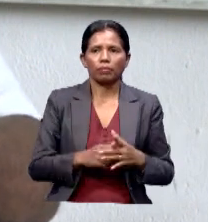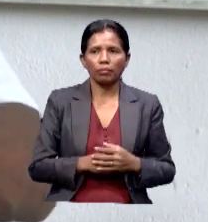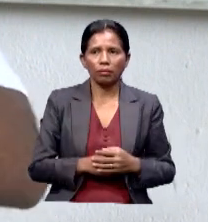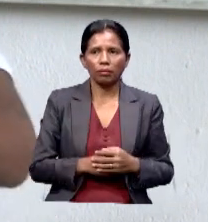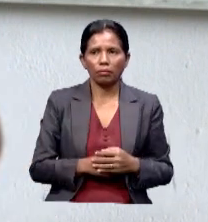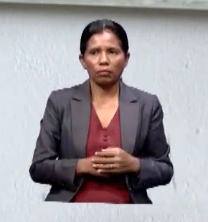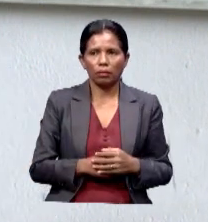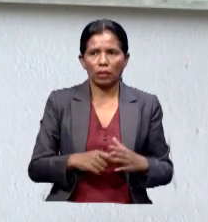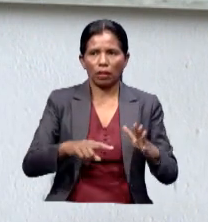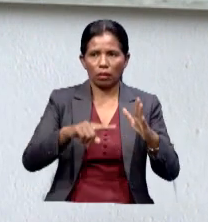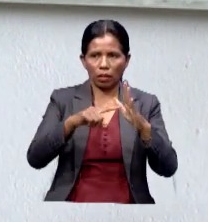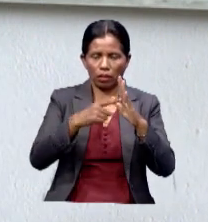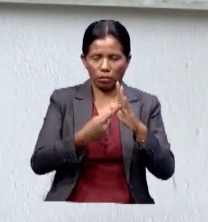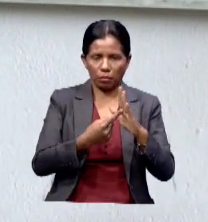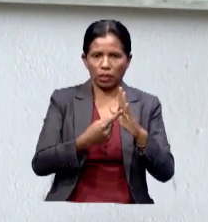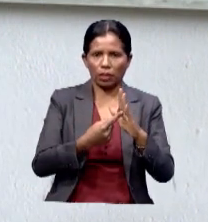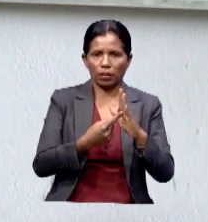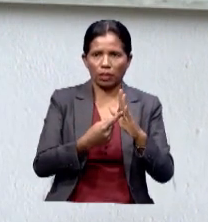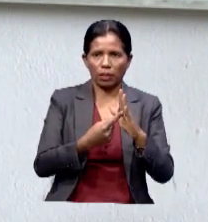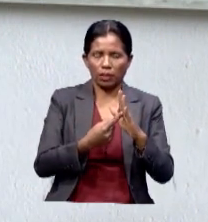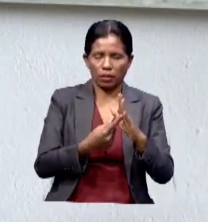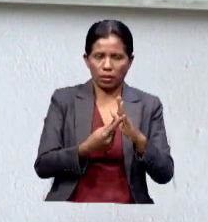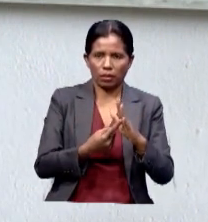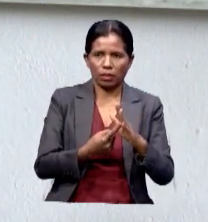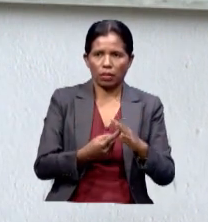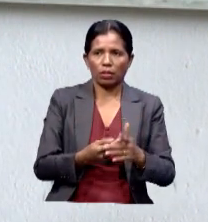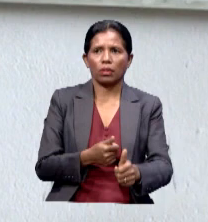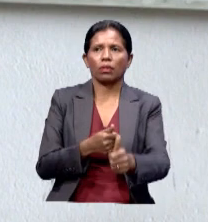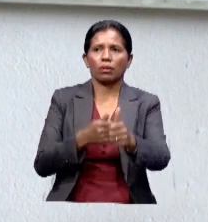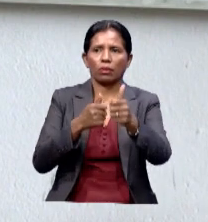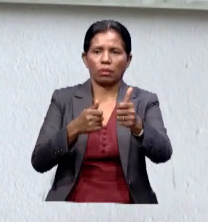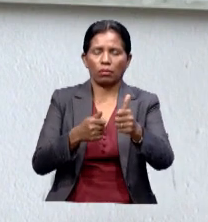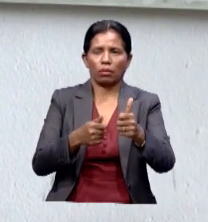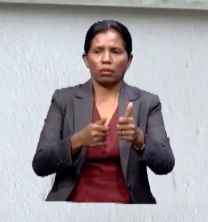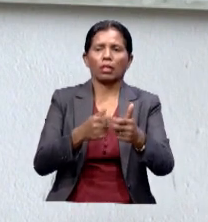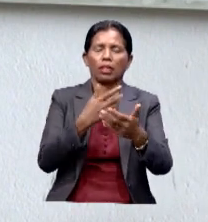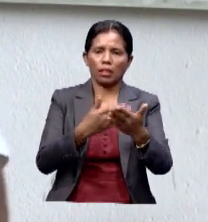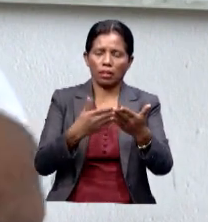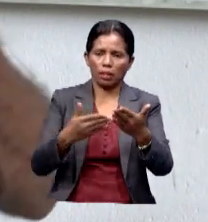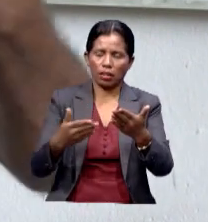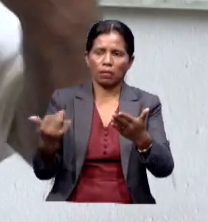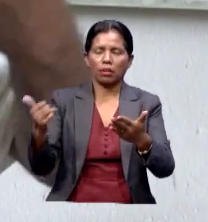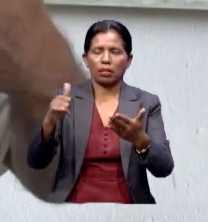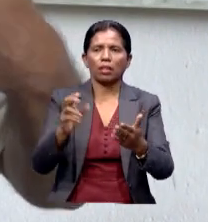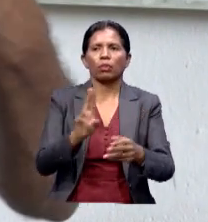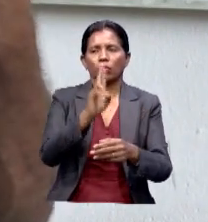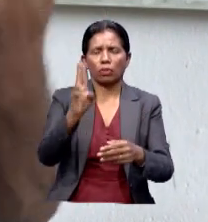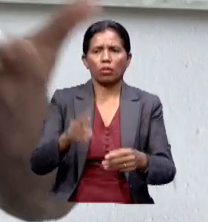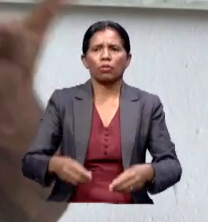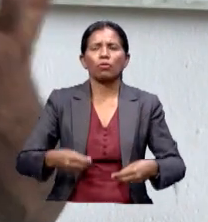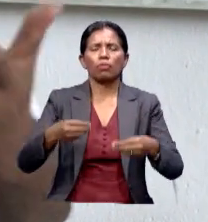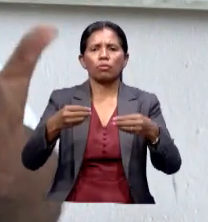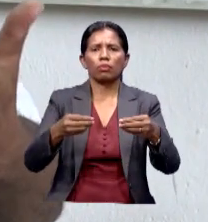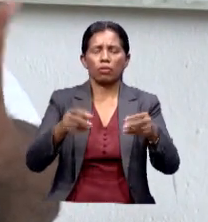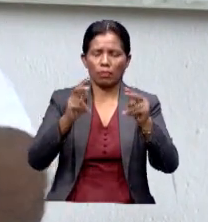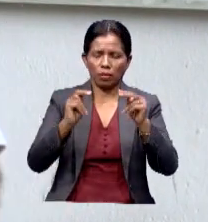molok halo la tratamento tuir equipamento ida medicina tu usa empatia ne